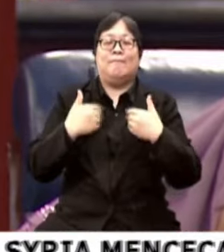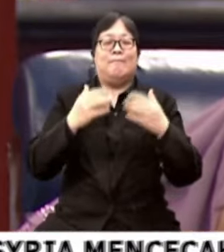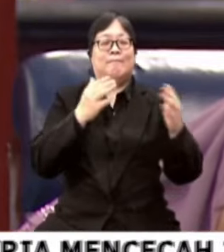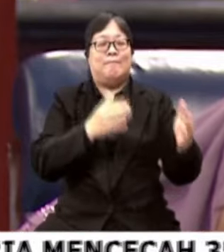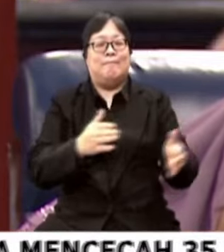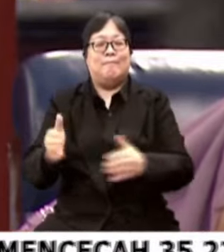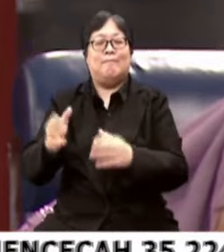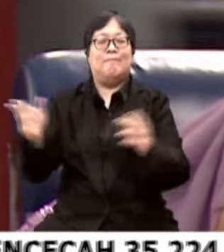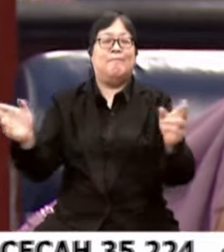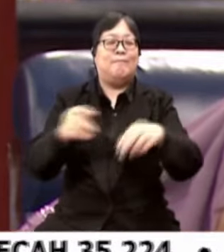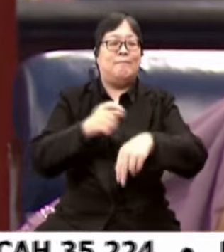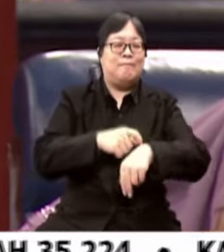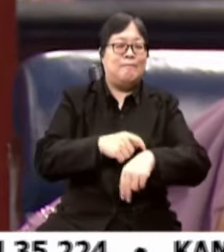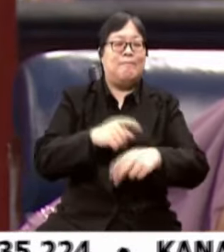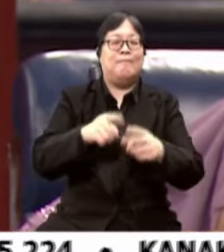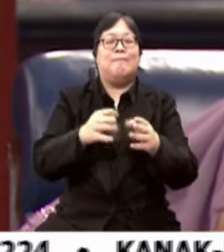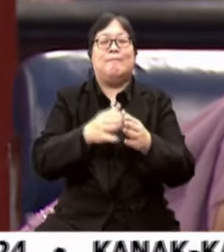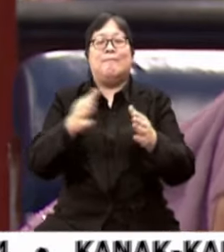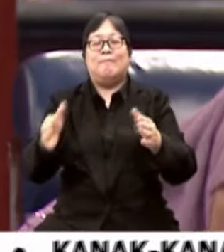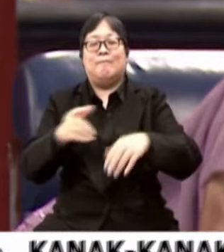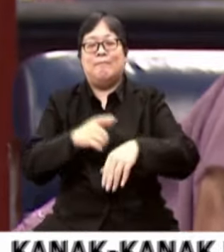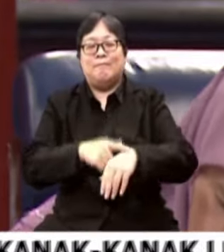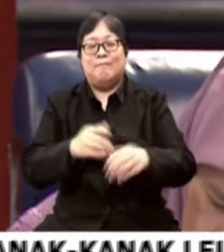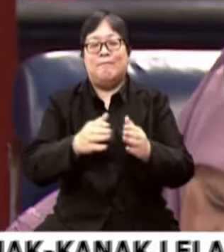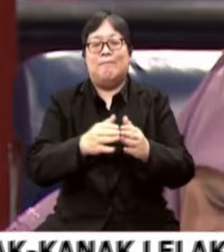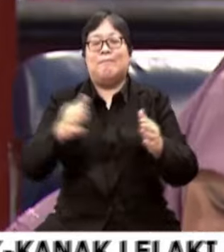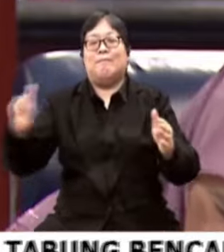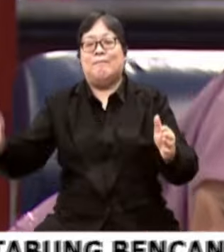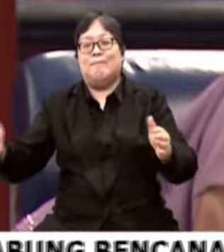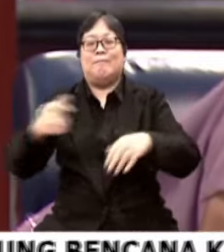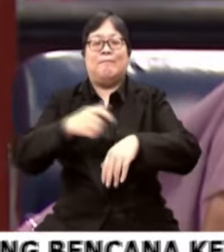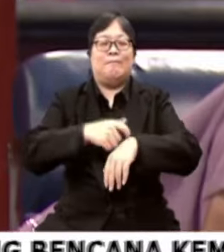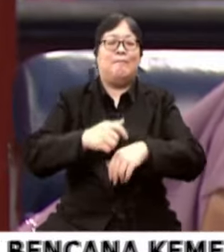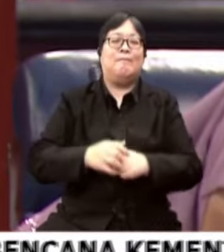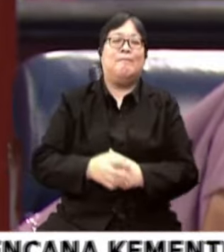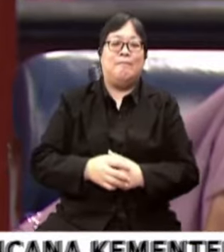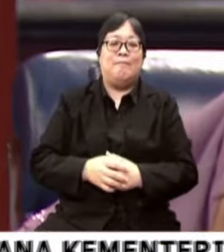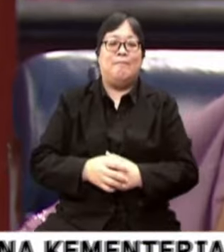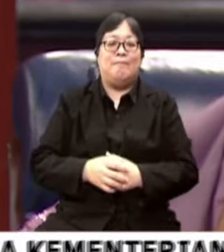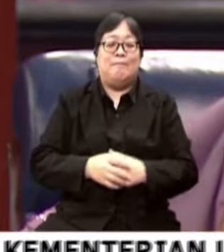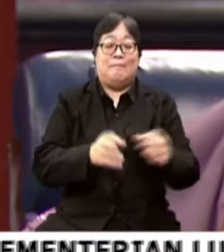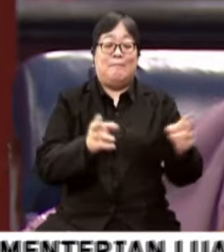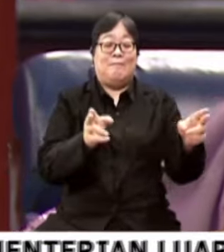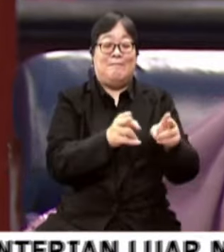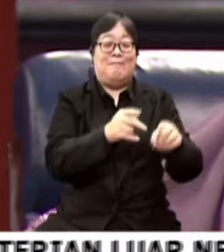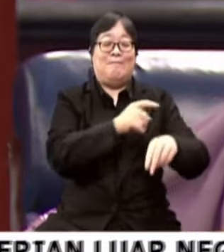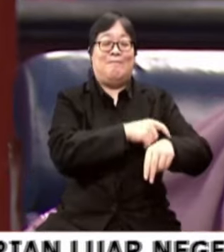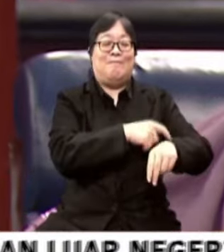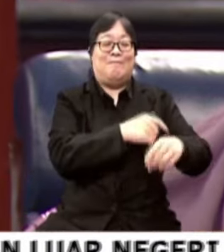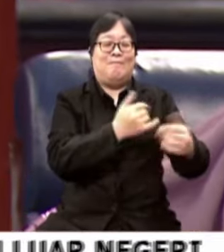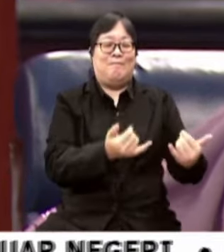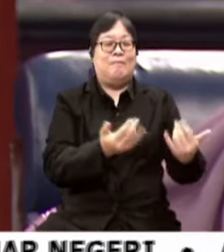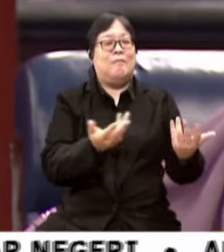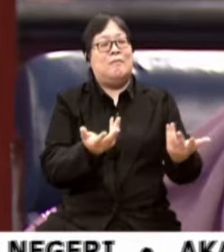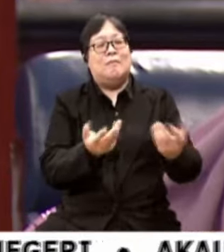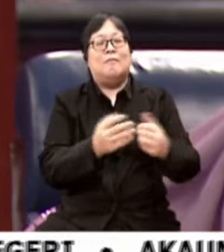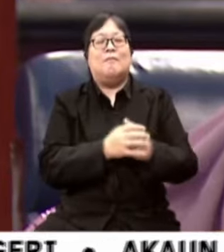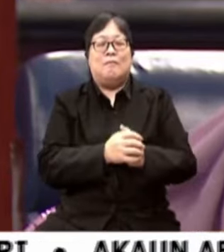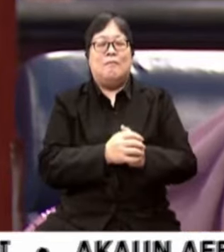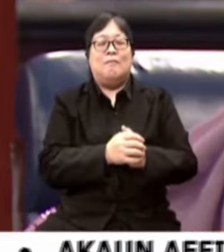rancangan sederhana dan juga jangka masih panjang jangka Masih pendek dari segi